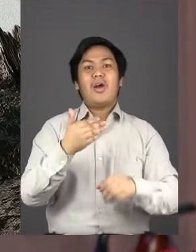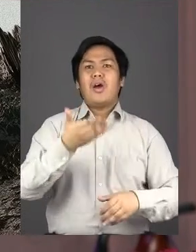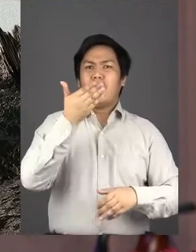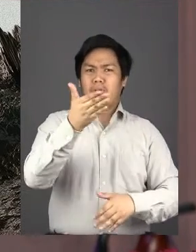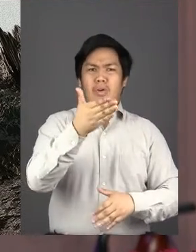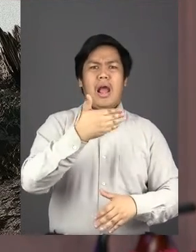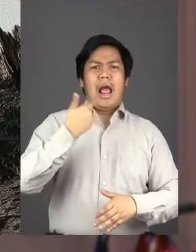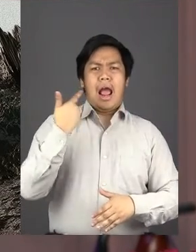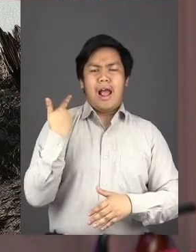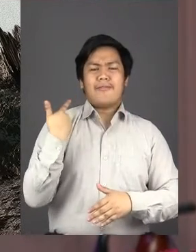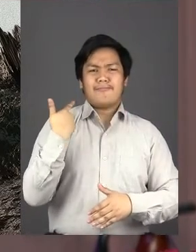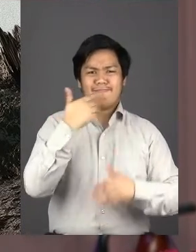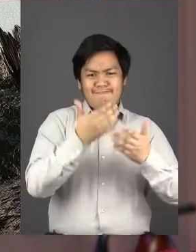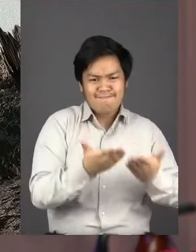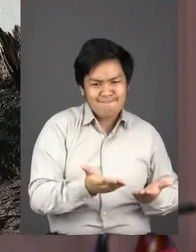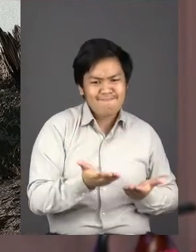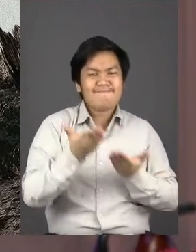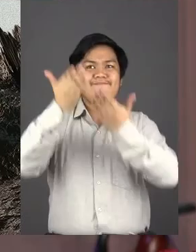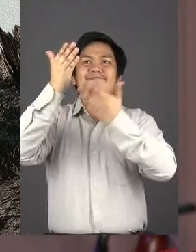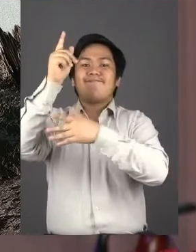ng Panginoon,